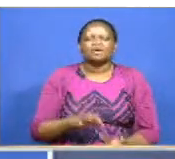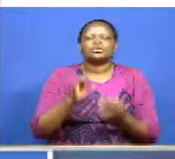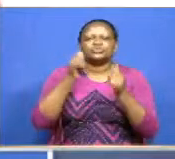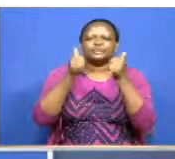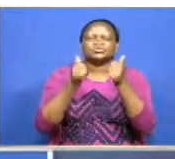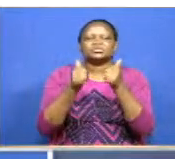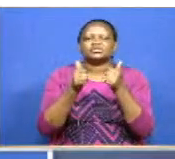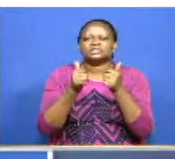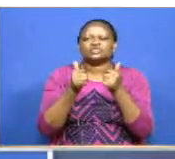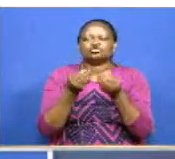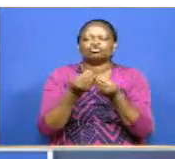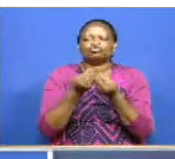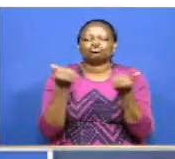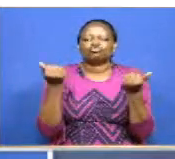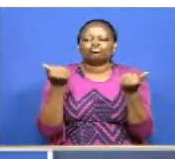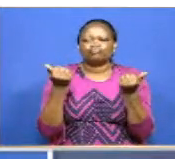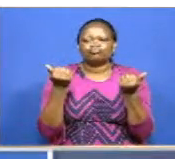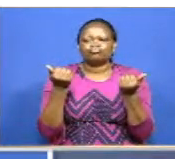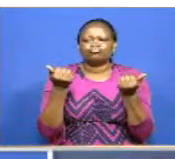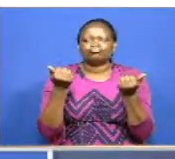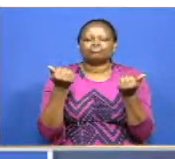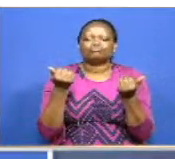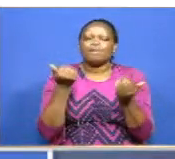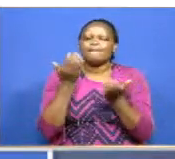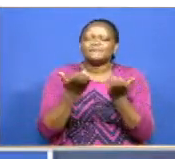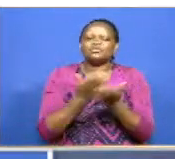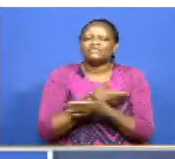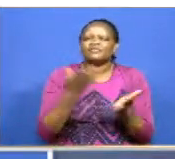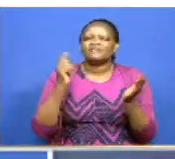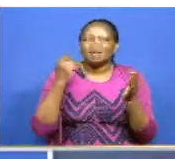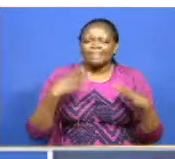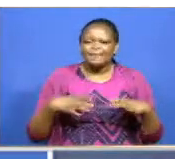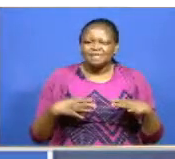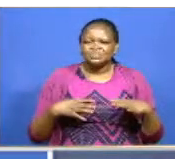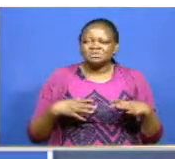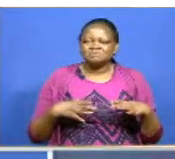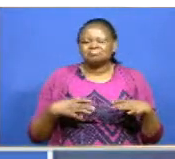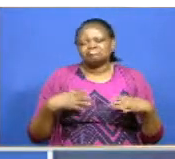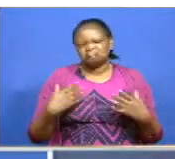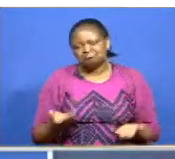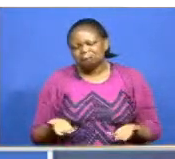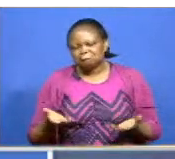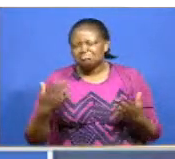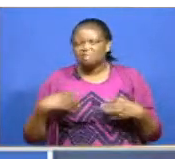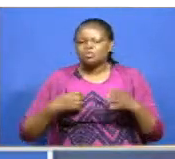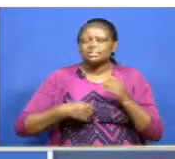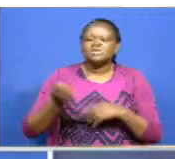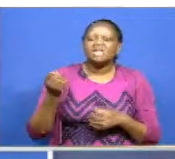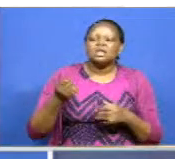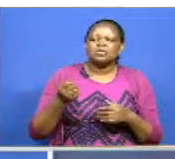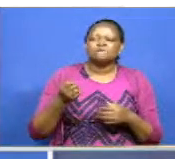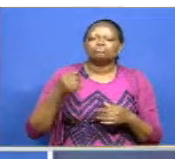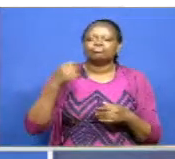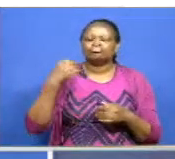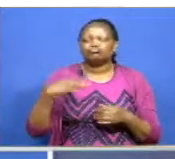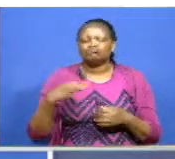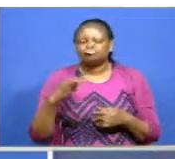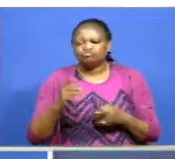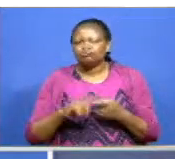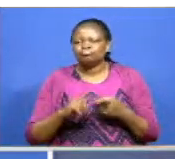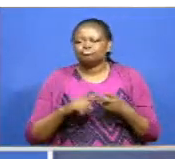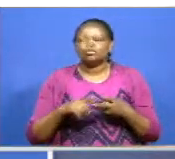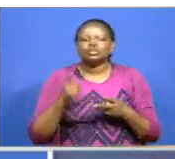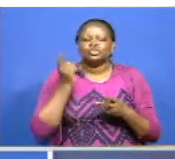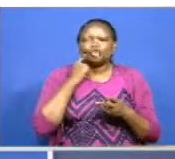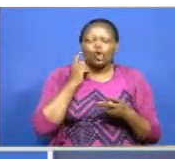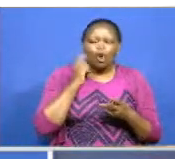ni kushughulikia biashara ya kila Mkenya. Awe ni mama mboga, awe ni ule wa kiosk,